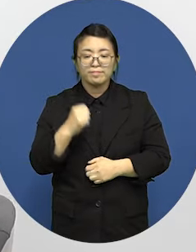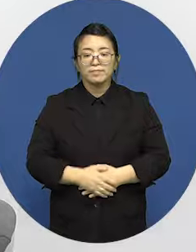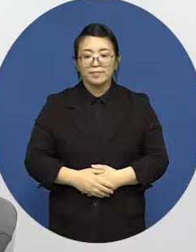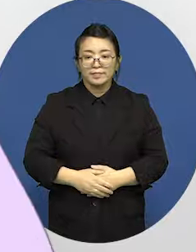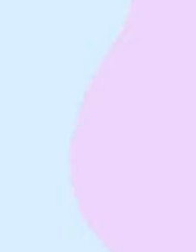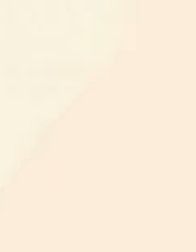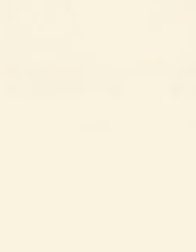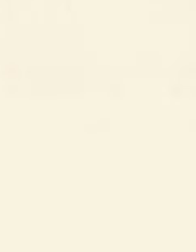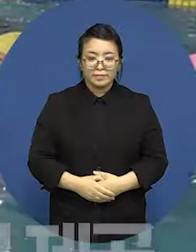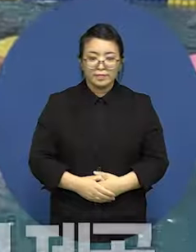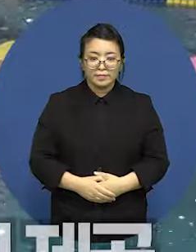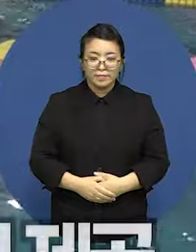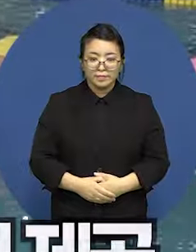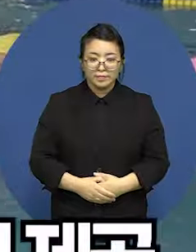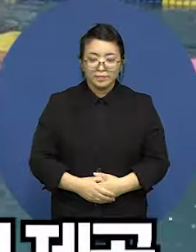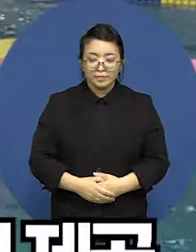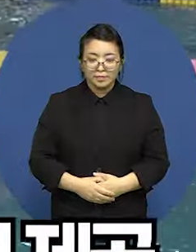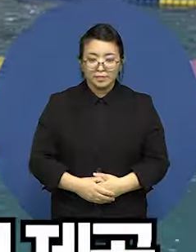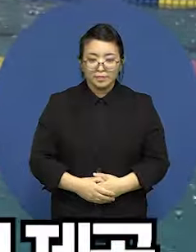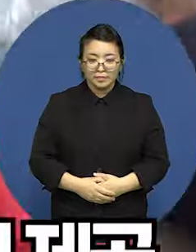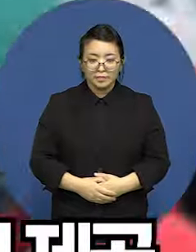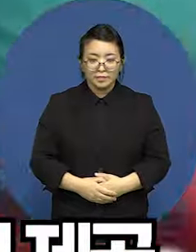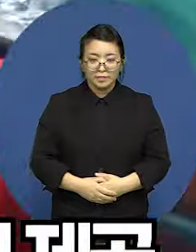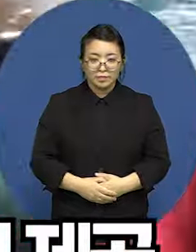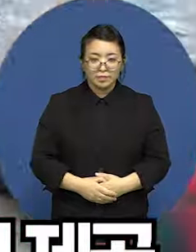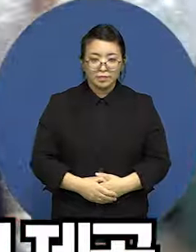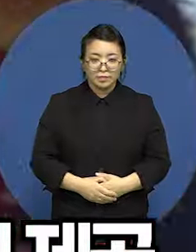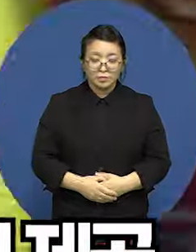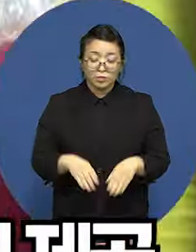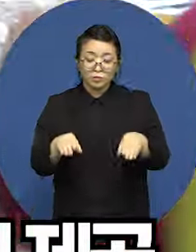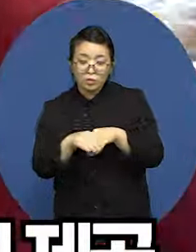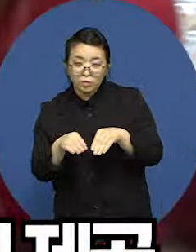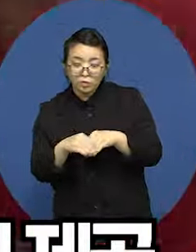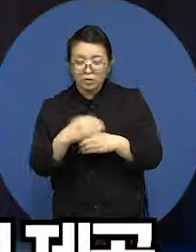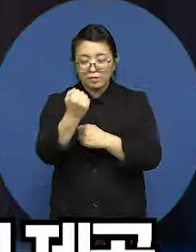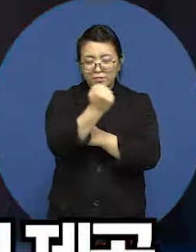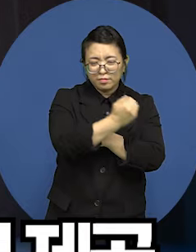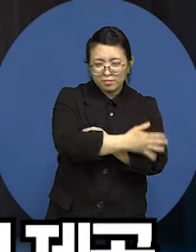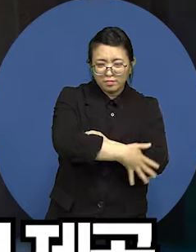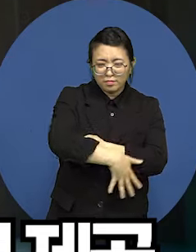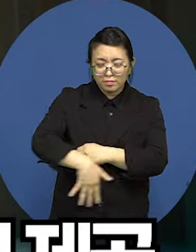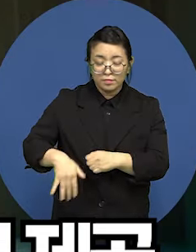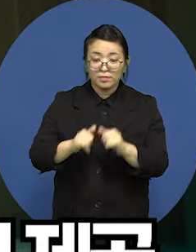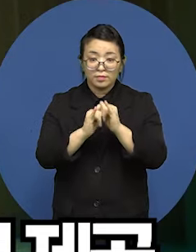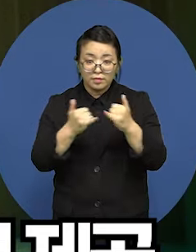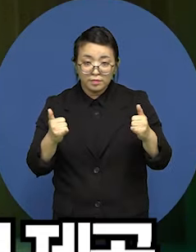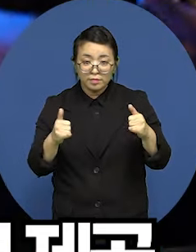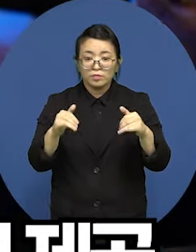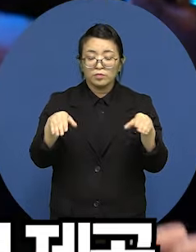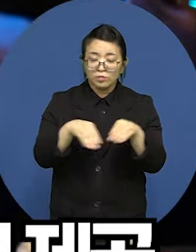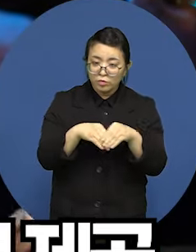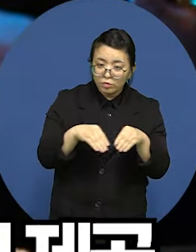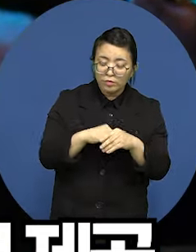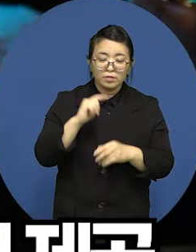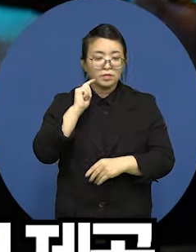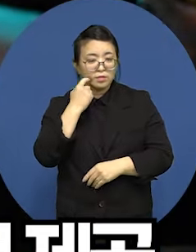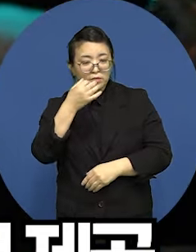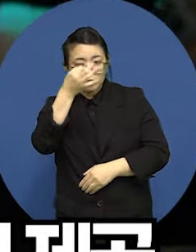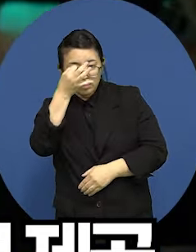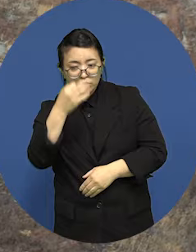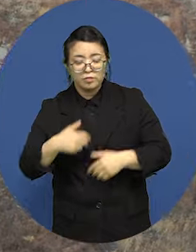힘내보자고요. 양산시는 문화 인프라 확충을 통해 시민들에게 문화와 예술을 즐길 수 있는 기회를 제공하고